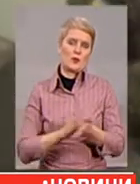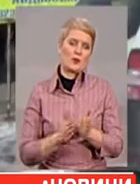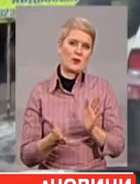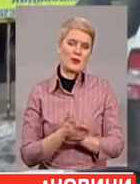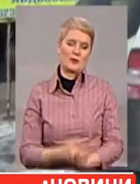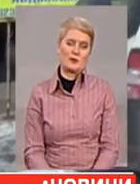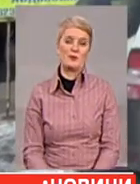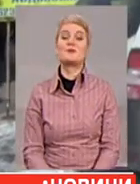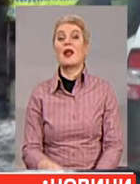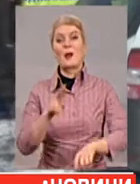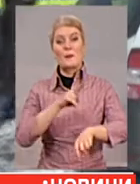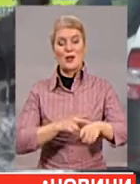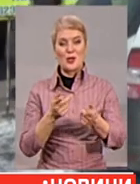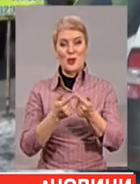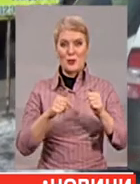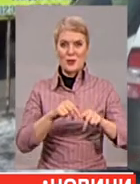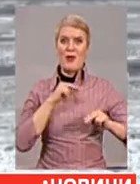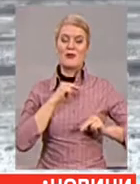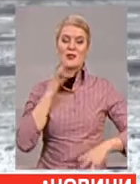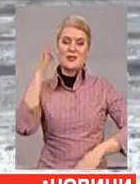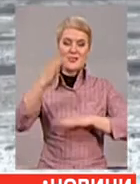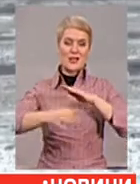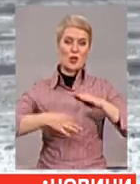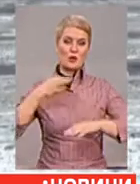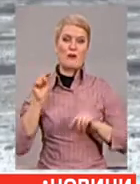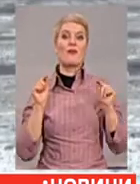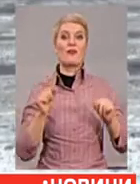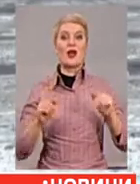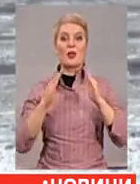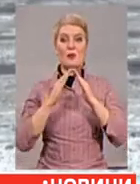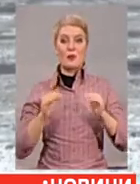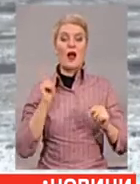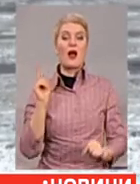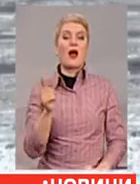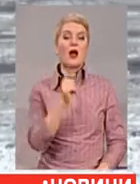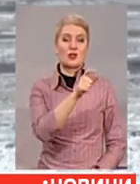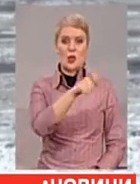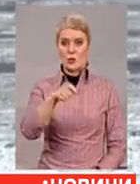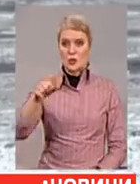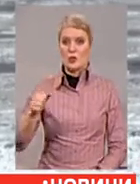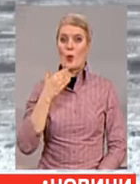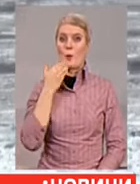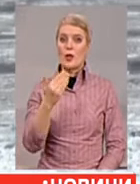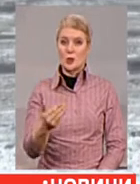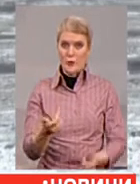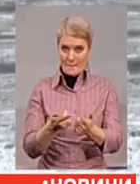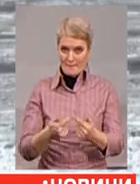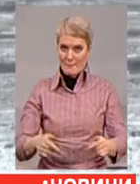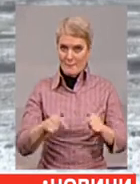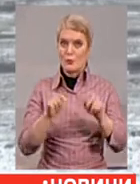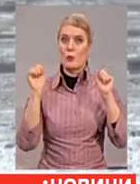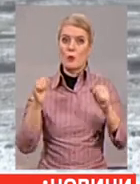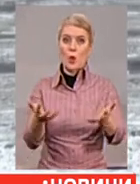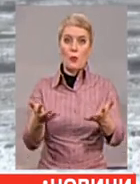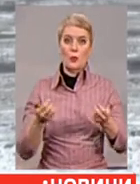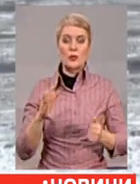ситуацію. Поліційні пункти працюють цілодобово. В даних пунктах кожен громадянин, обратившися в пункт, може